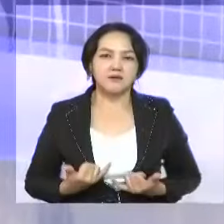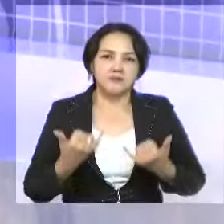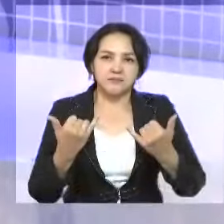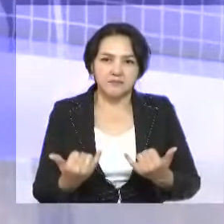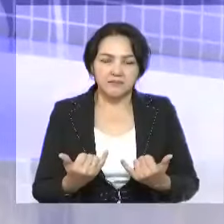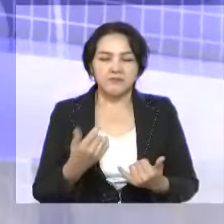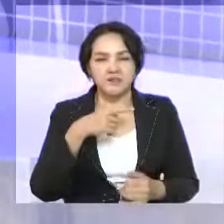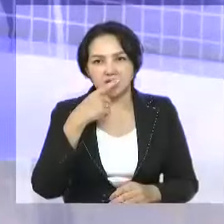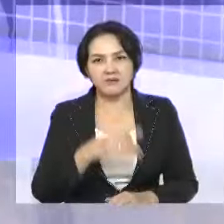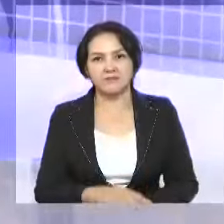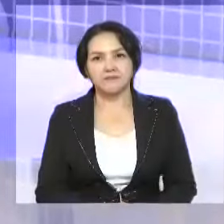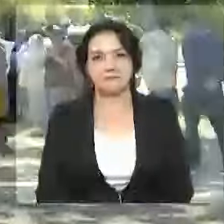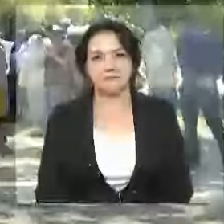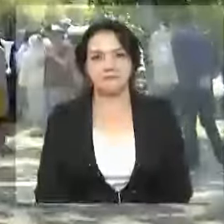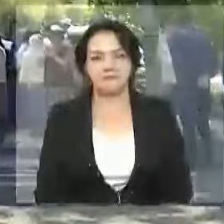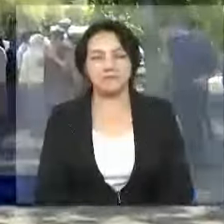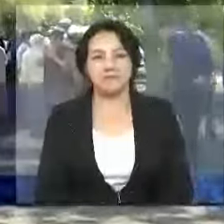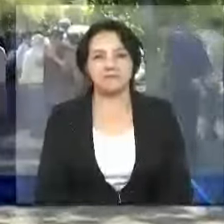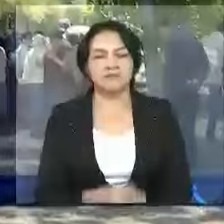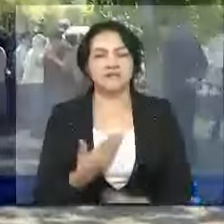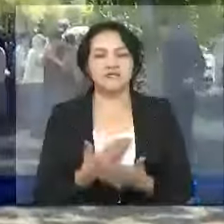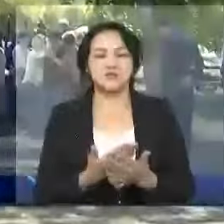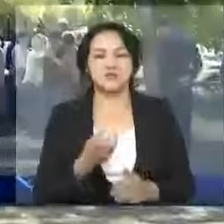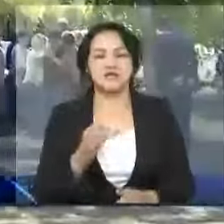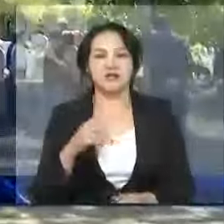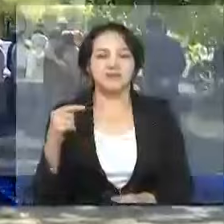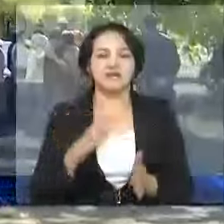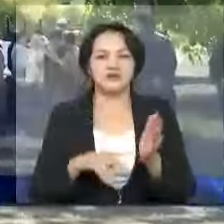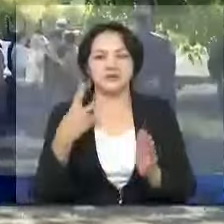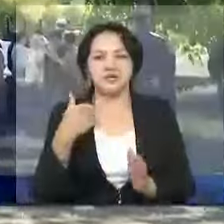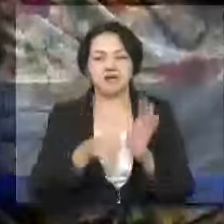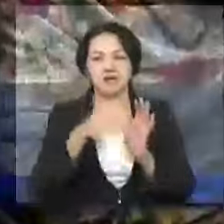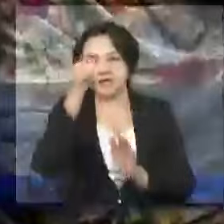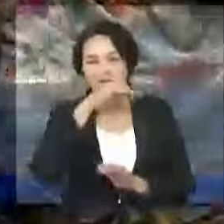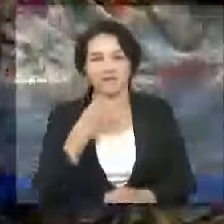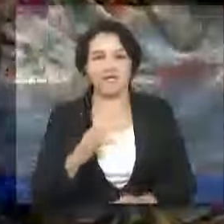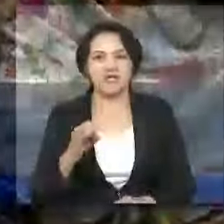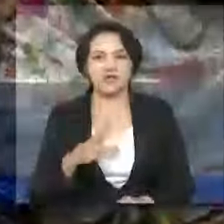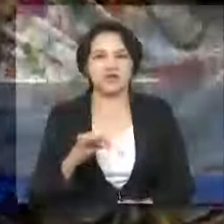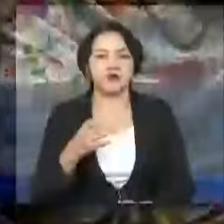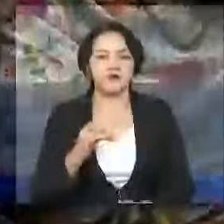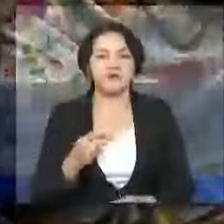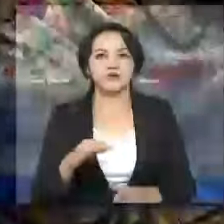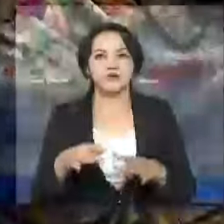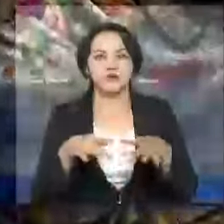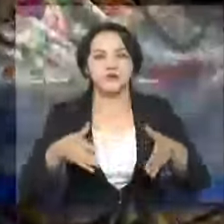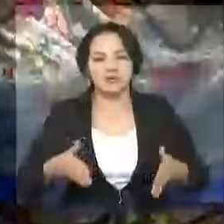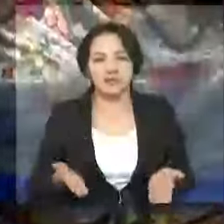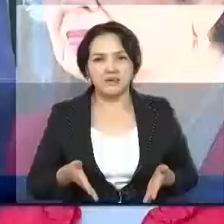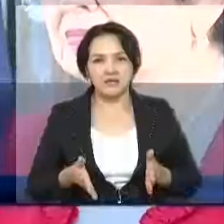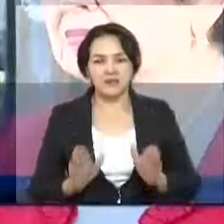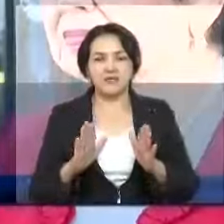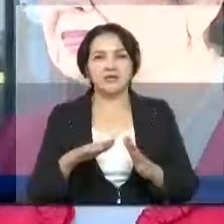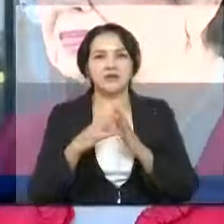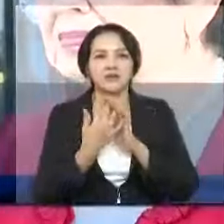құрметтің белгісі деді. Мұса Алданиязов 1926 жылы Мұғалжар ауданы Батпақкөл ауылында дүниеге келген.